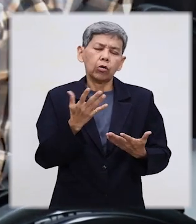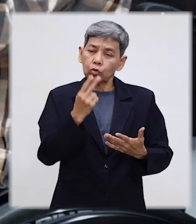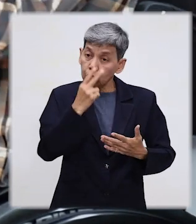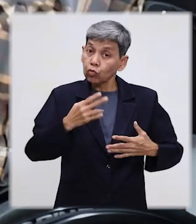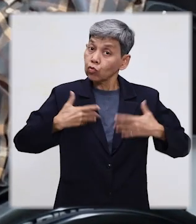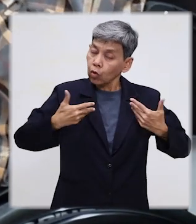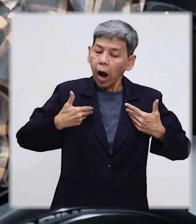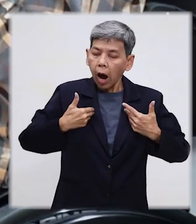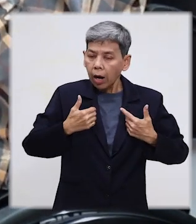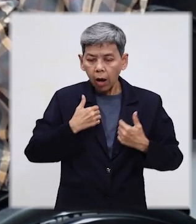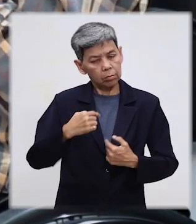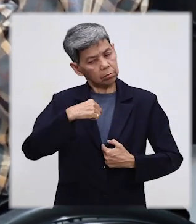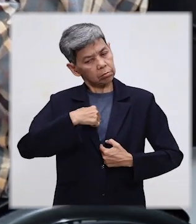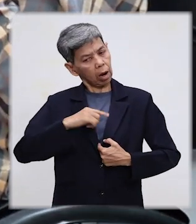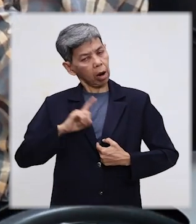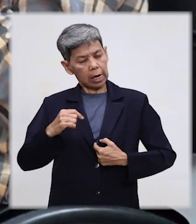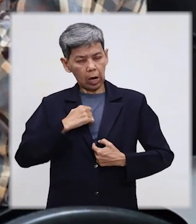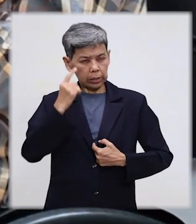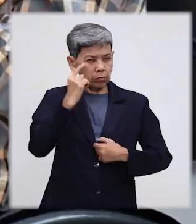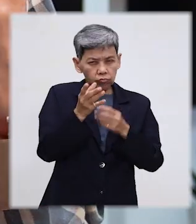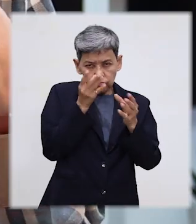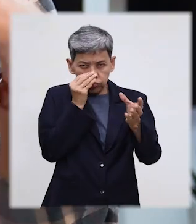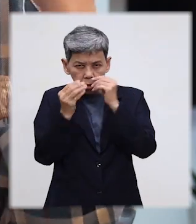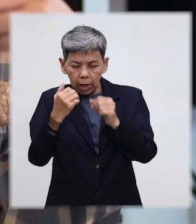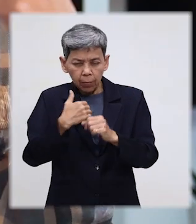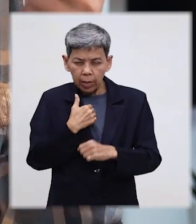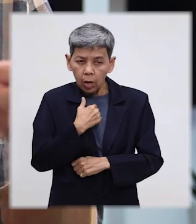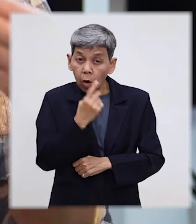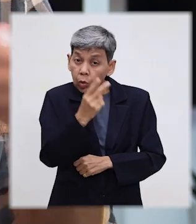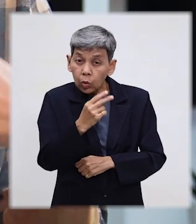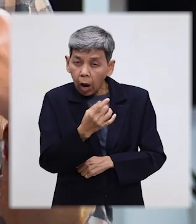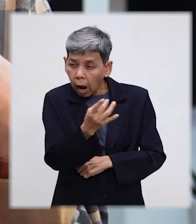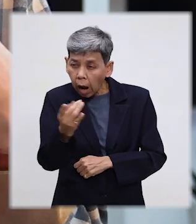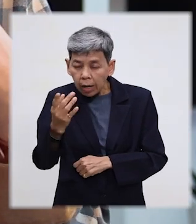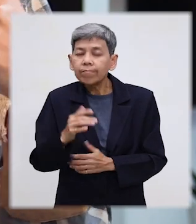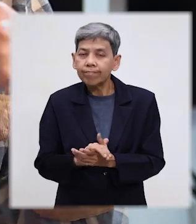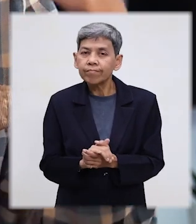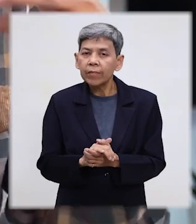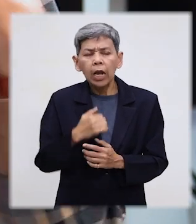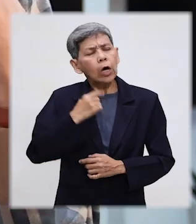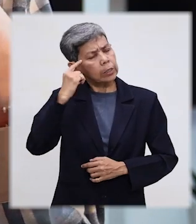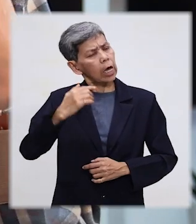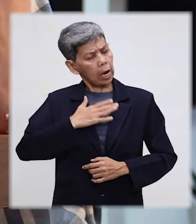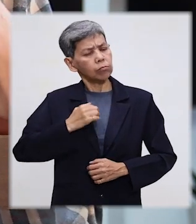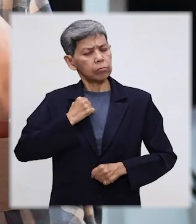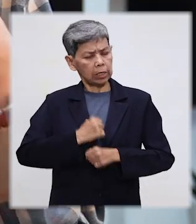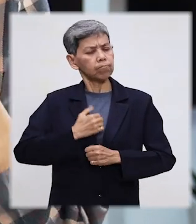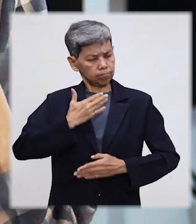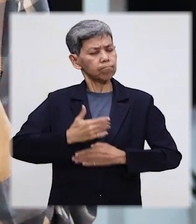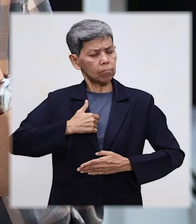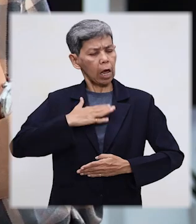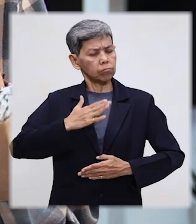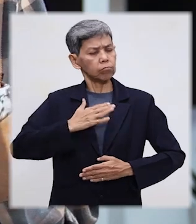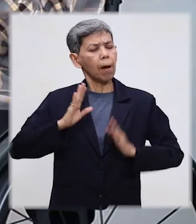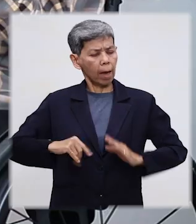นุกก็สะท้อนกลับมาที่ตัวเราเหมือนกันพยายามที่จะไม่ไปมองเพ่งว่าเฮ้ยทำไมเราทุกข์อย่างนี้อะไรเงี้ยแต่มองว่าเราคือผู้กำกับละ